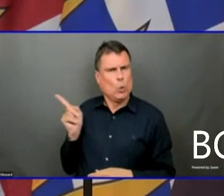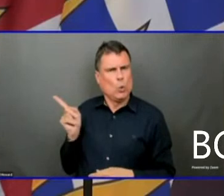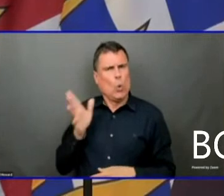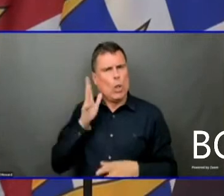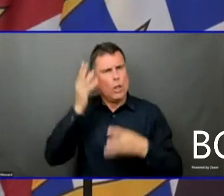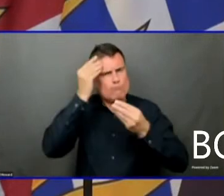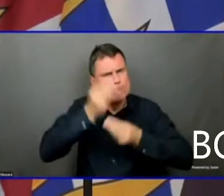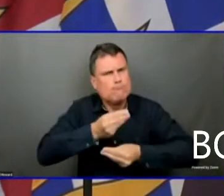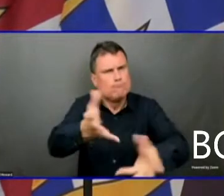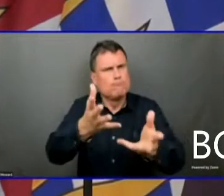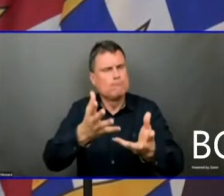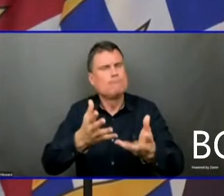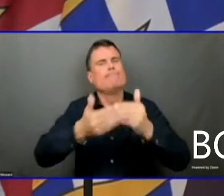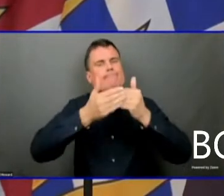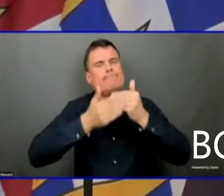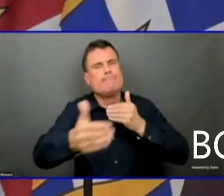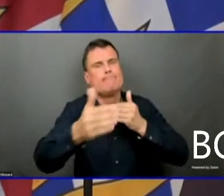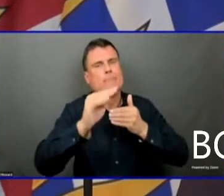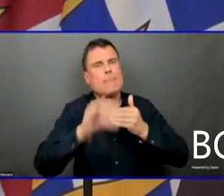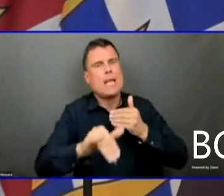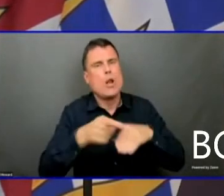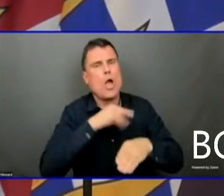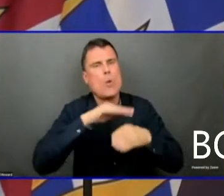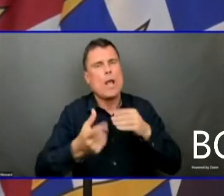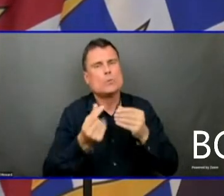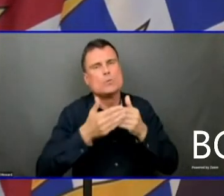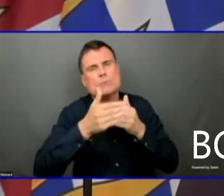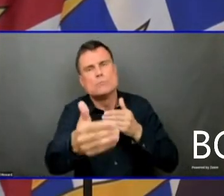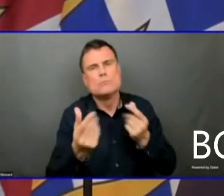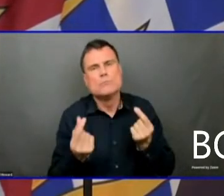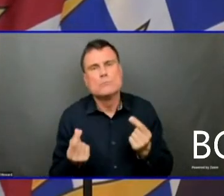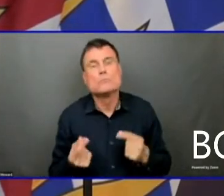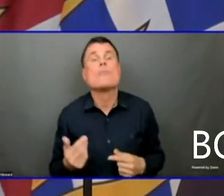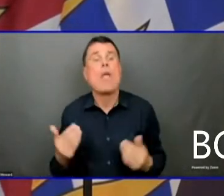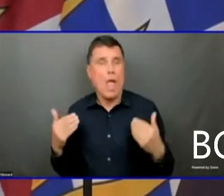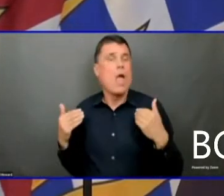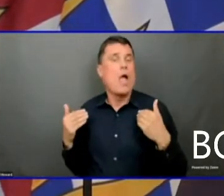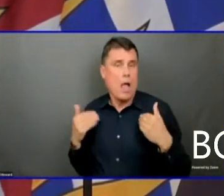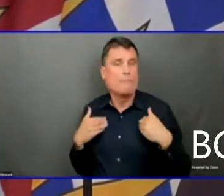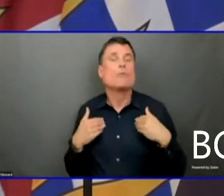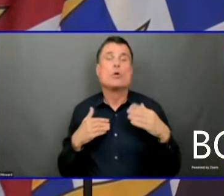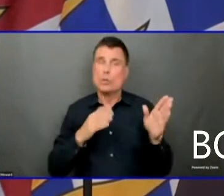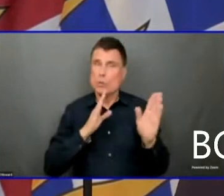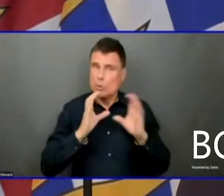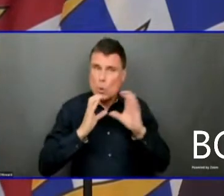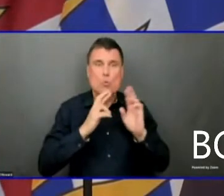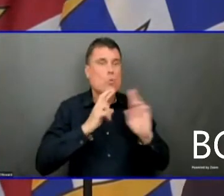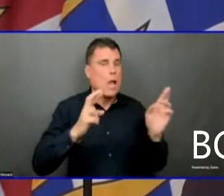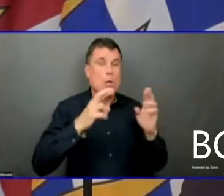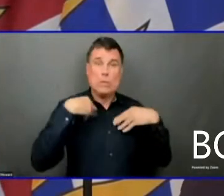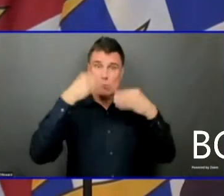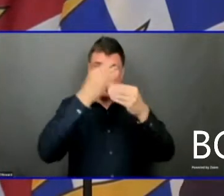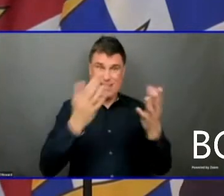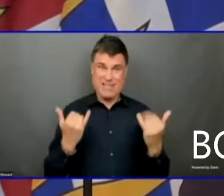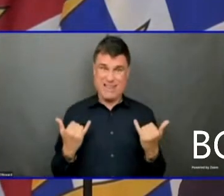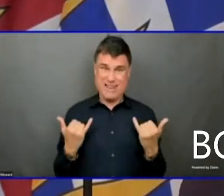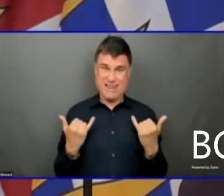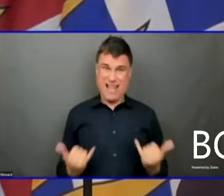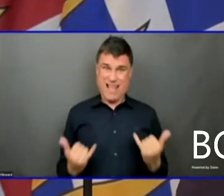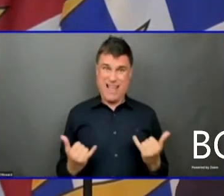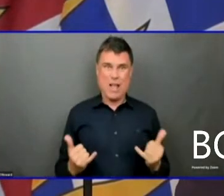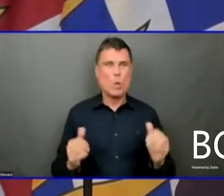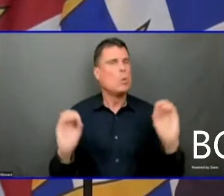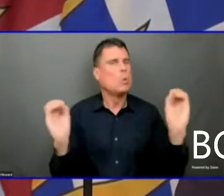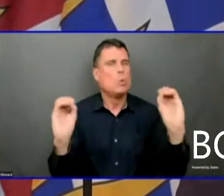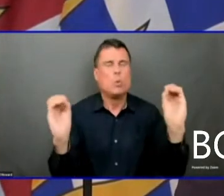到了文革 2.0， 那么现在是重启 2.0 ，Restart 2.0。那么他说，你现在重启 2.0， 现在马上